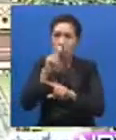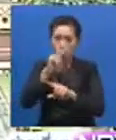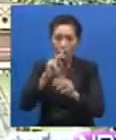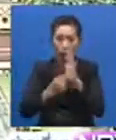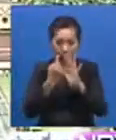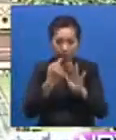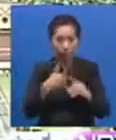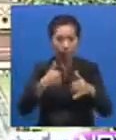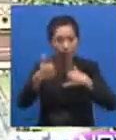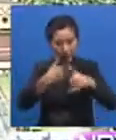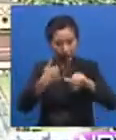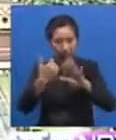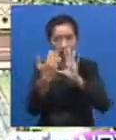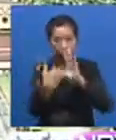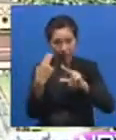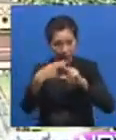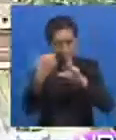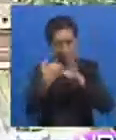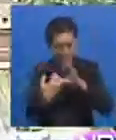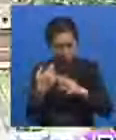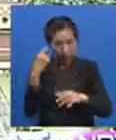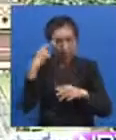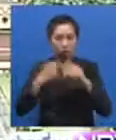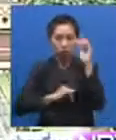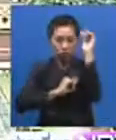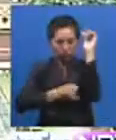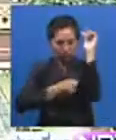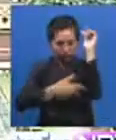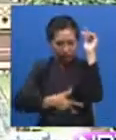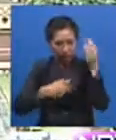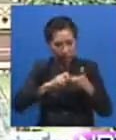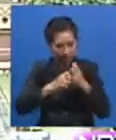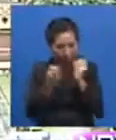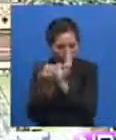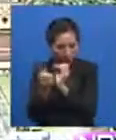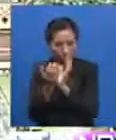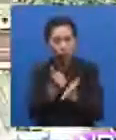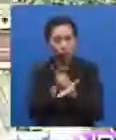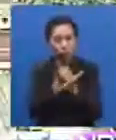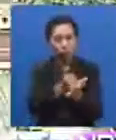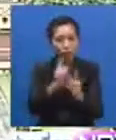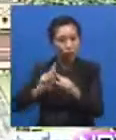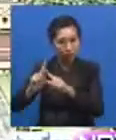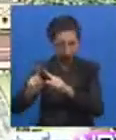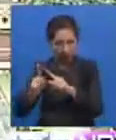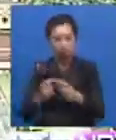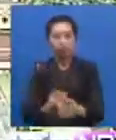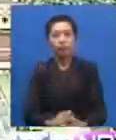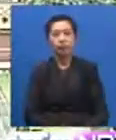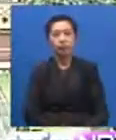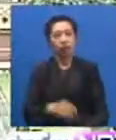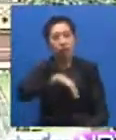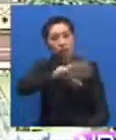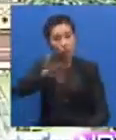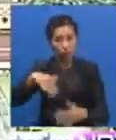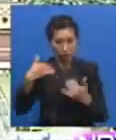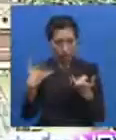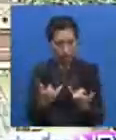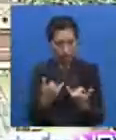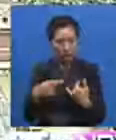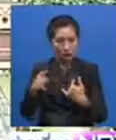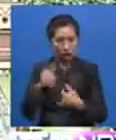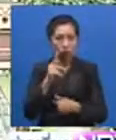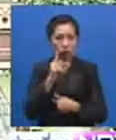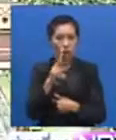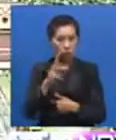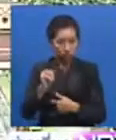บจากพื้นที่จังหวัดชายแดนภาคใต้ที่มีเหตุการณ์รุนแรงเกิดขึ้นอย่างต่อเนื่องในช่วงหลังนี้ด้วยค่ะและจนถึงขณะนี้นะคะการ